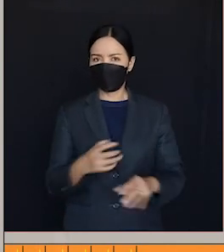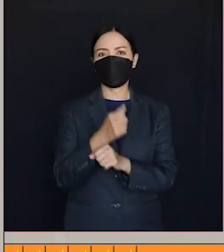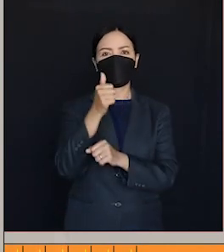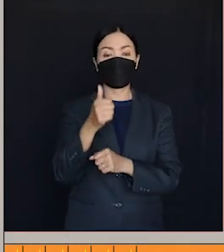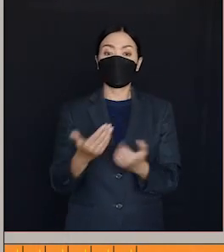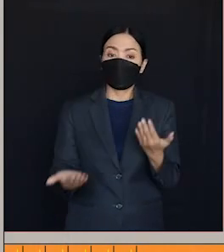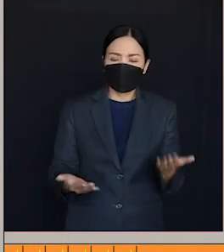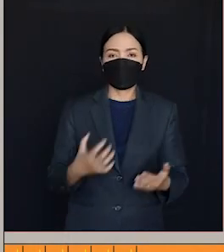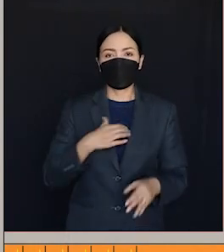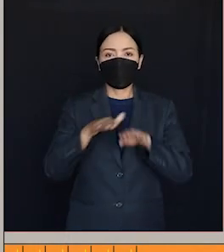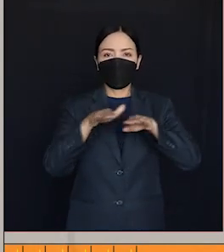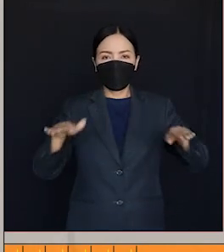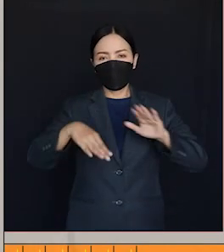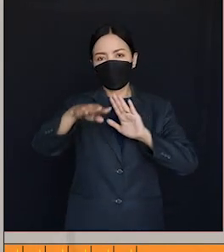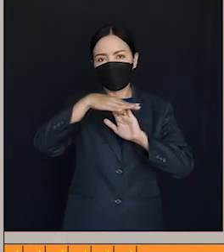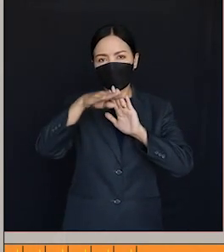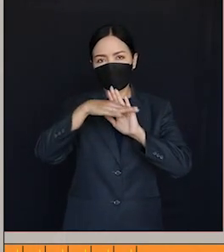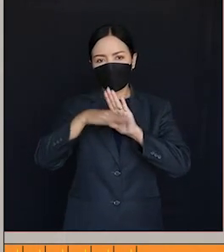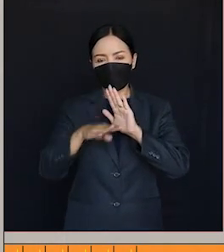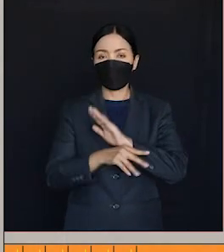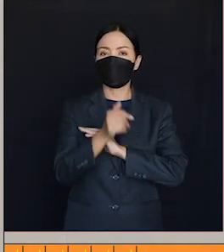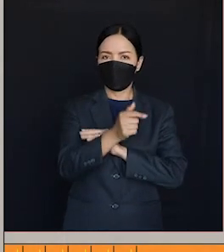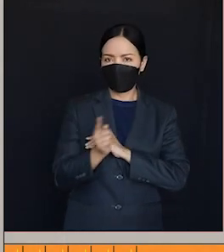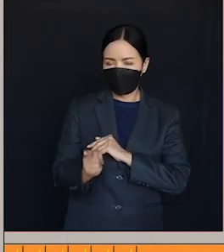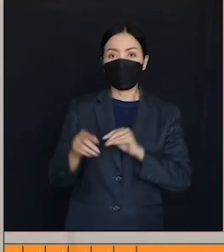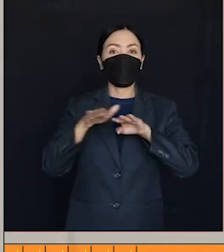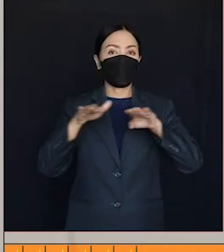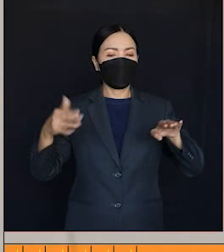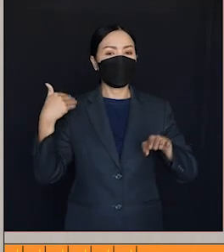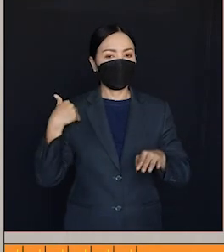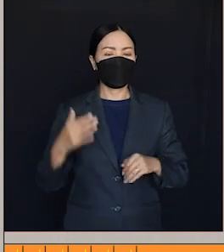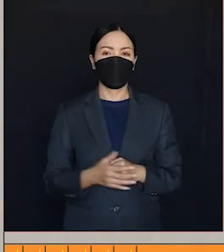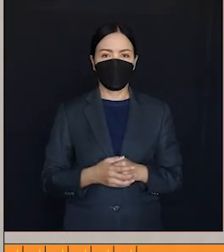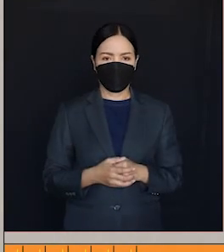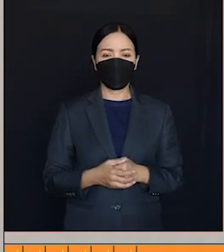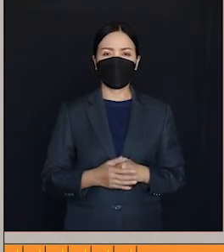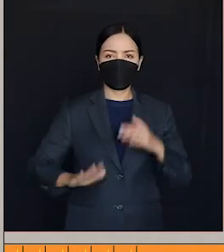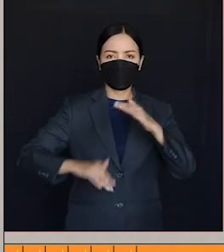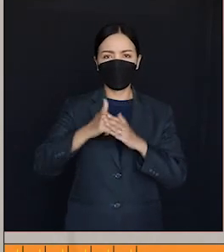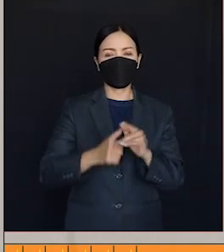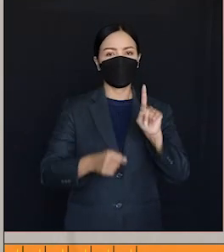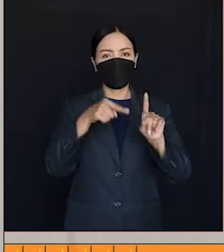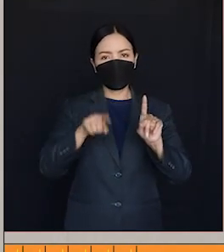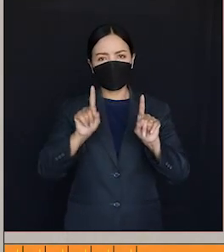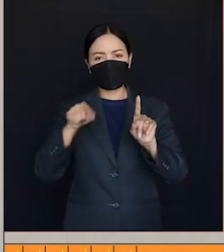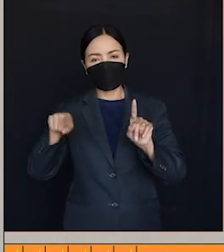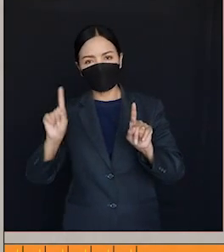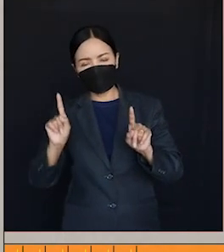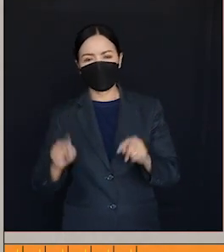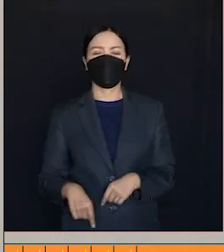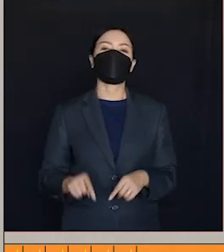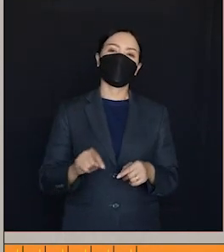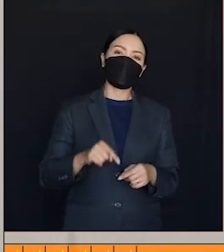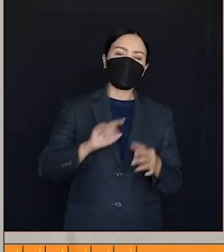อยากแสดงตามมาตรฐานนะครับมาตรฐานเนี่ยก็จะมีตั้งแต่เกณฑ์ความสำเร็จ 1.1.1 เนื้อหาที่ไม่ใช่ข้อความอะไรอย่าง